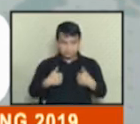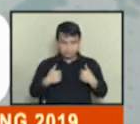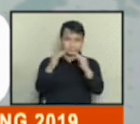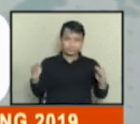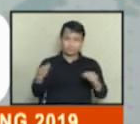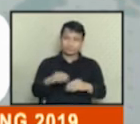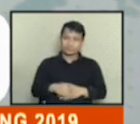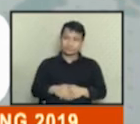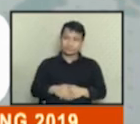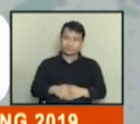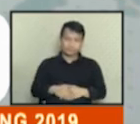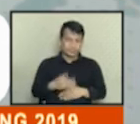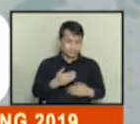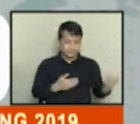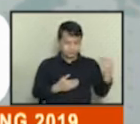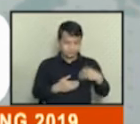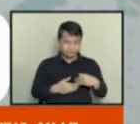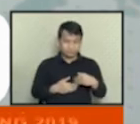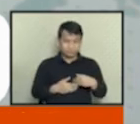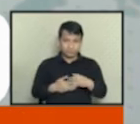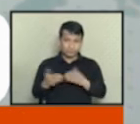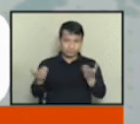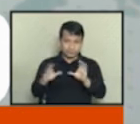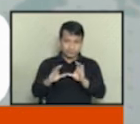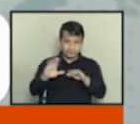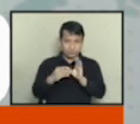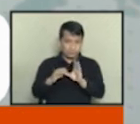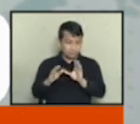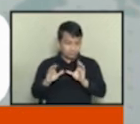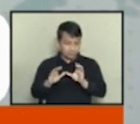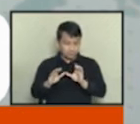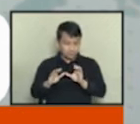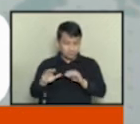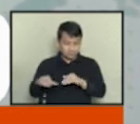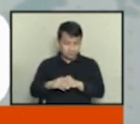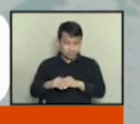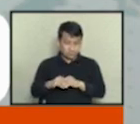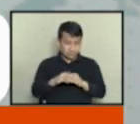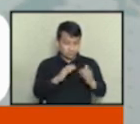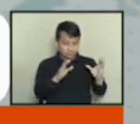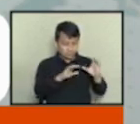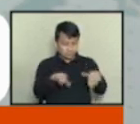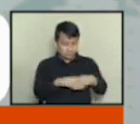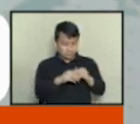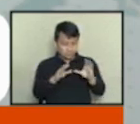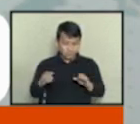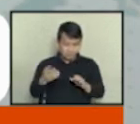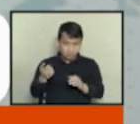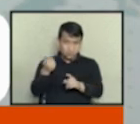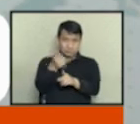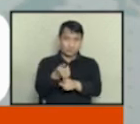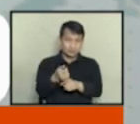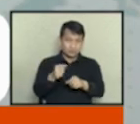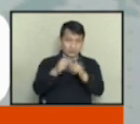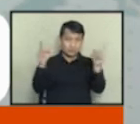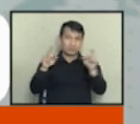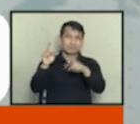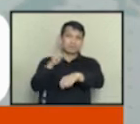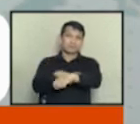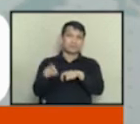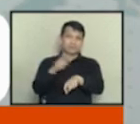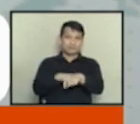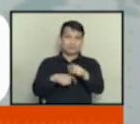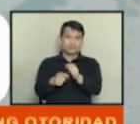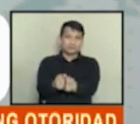tinitirahan pareho, punta ka sa amin, dala-dala po yung marriage contract ninyo, lulusubin natin, bubulagayin natin, mapupusasan sila on